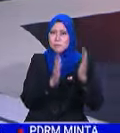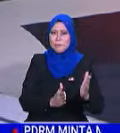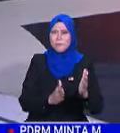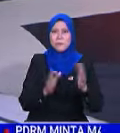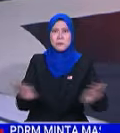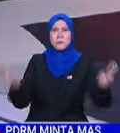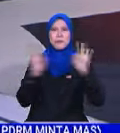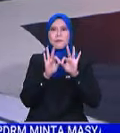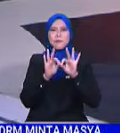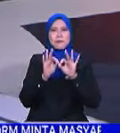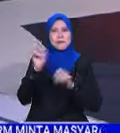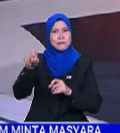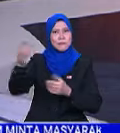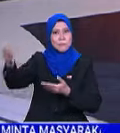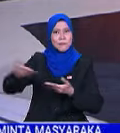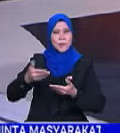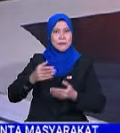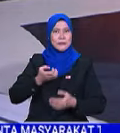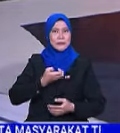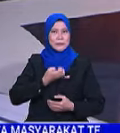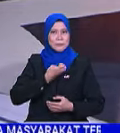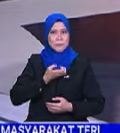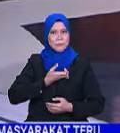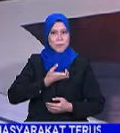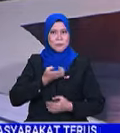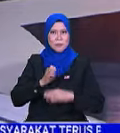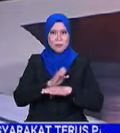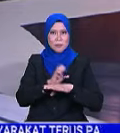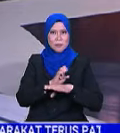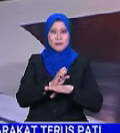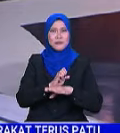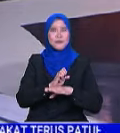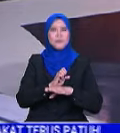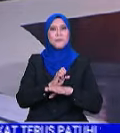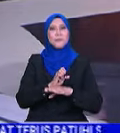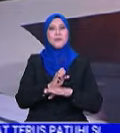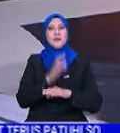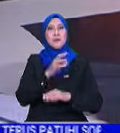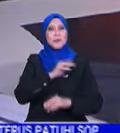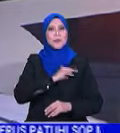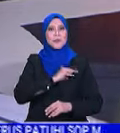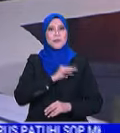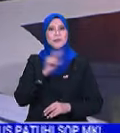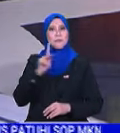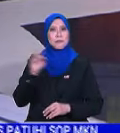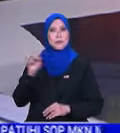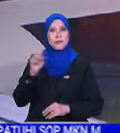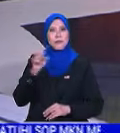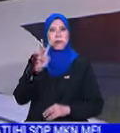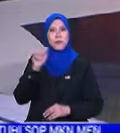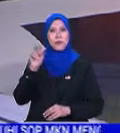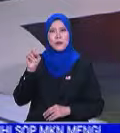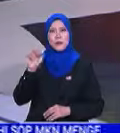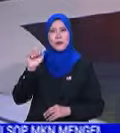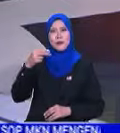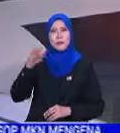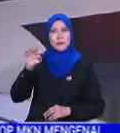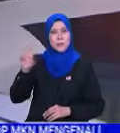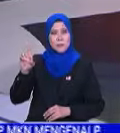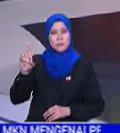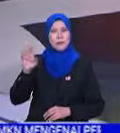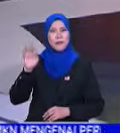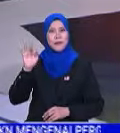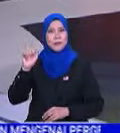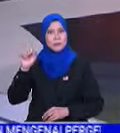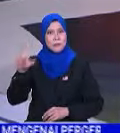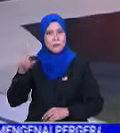utama bagi membawa pulang 3 kilogram emas dari bumi Tokyo. Timbalan Menteri Belia dan Sukan Senator Wan Ahmad Faisal Wan Ahmad Kamal berkata